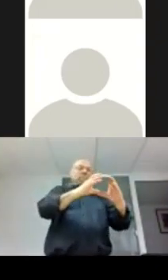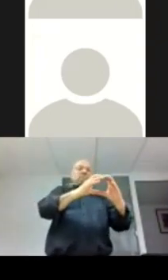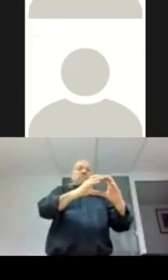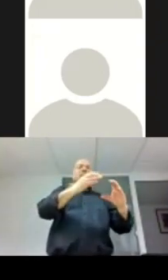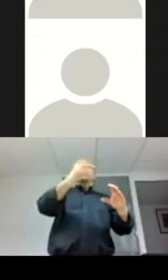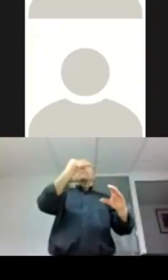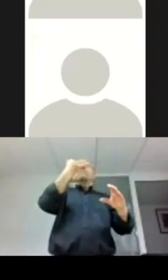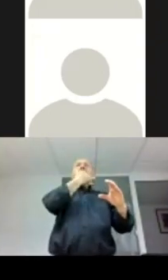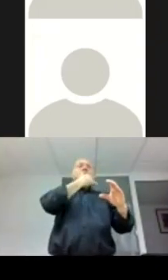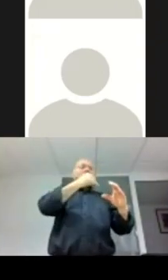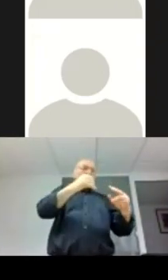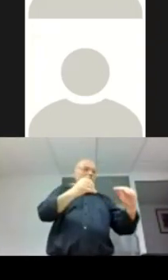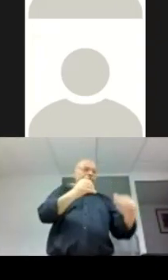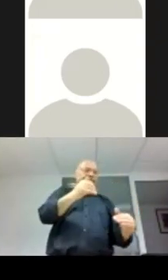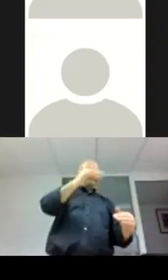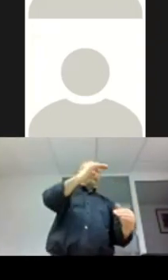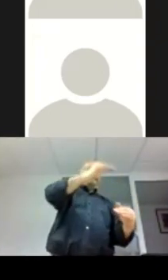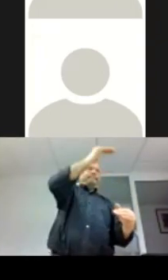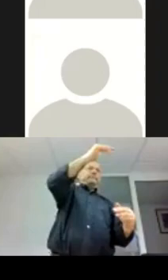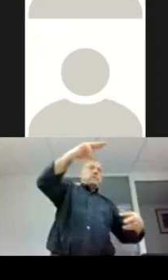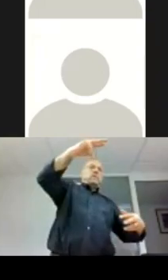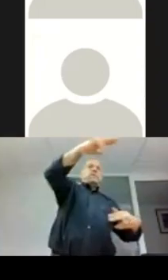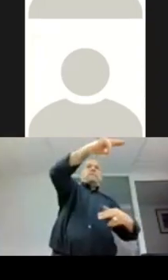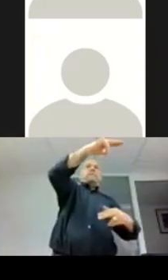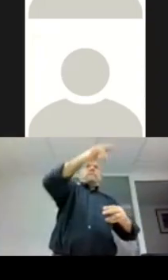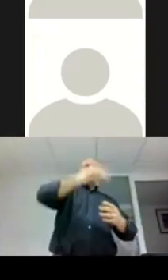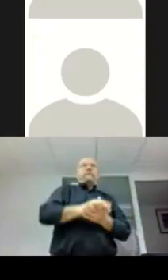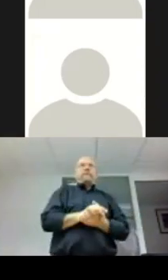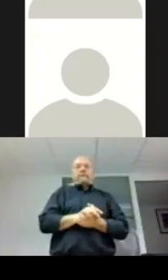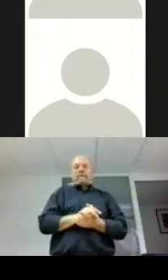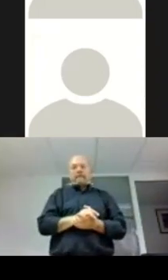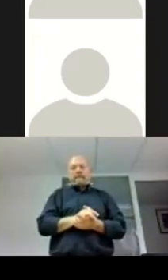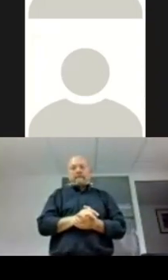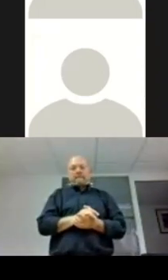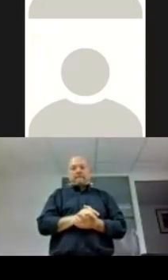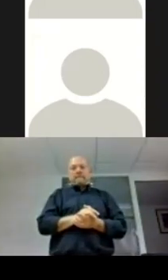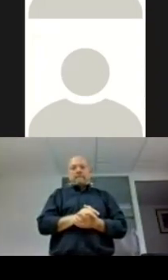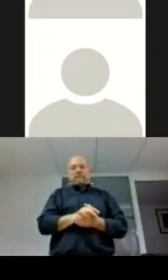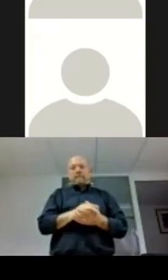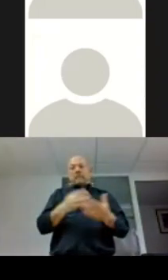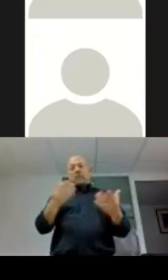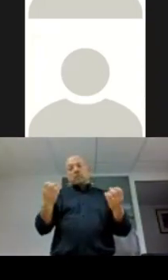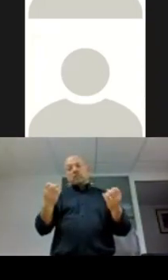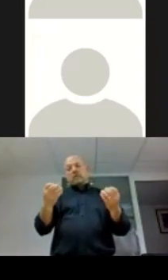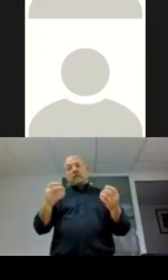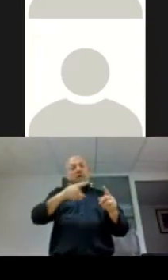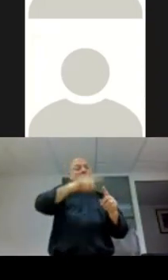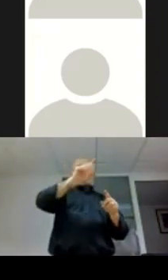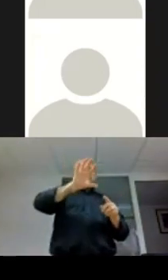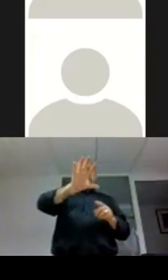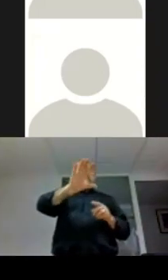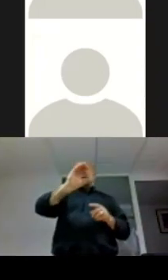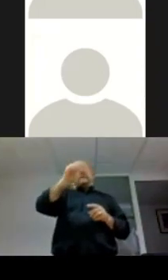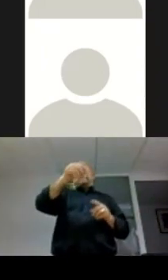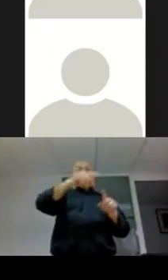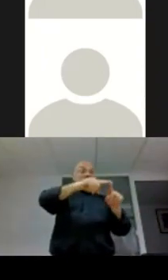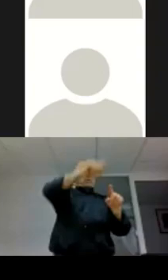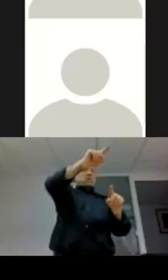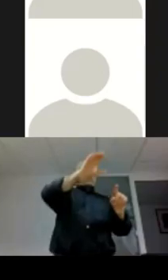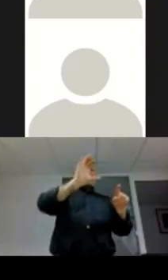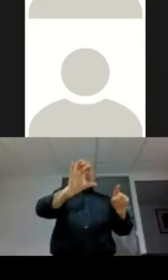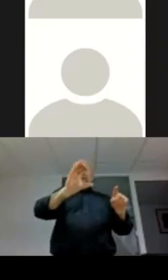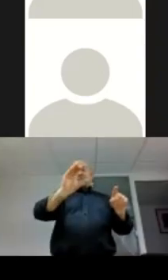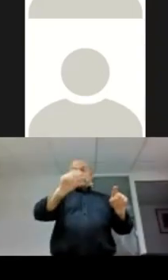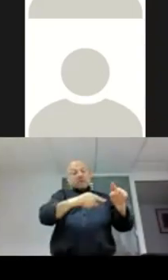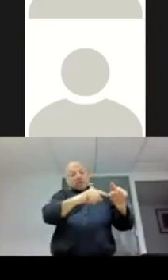aller avec une marge suffisante au-dessus et en dessous de la lésion. Et cette marge suffisante, la plupart du temps, on dit